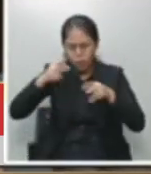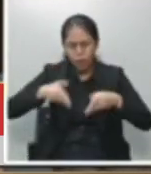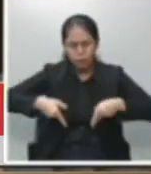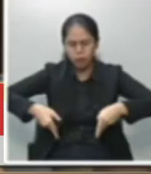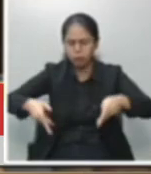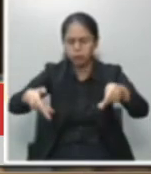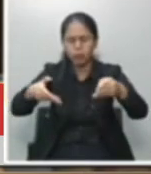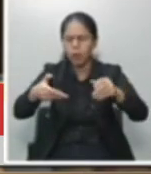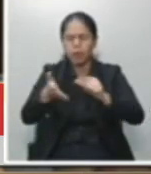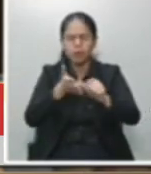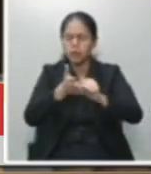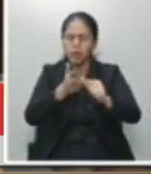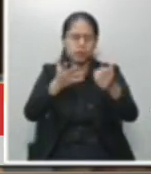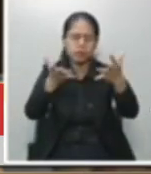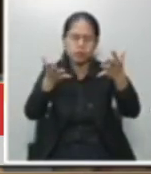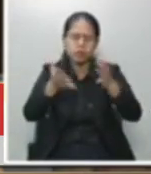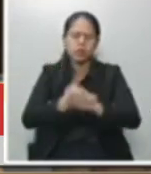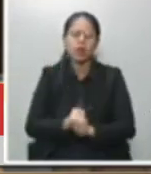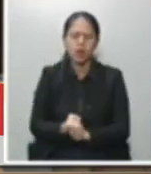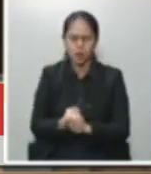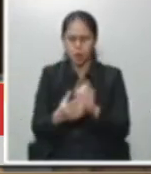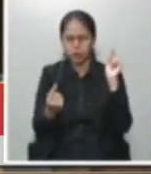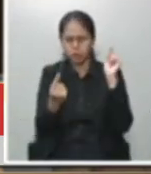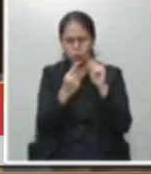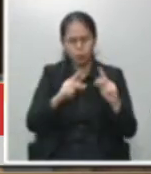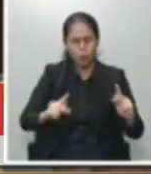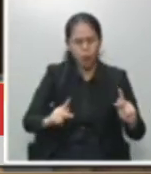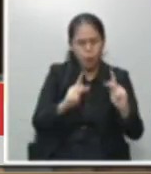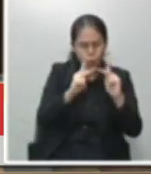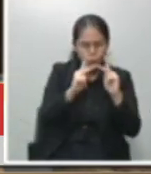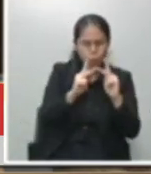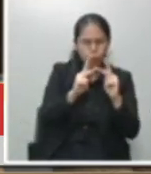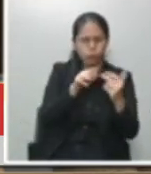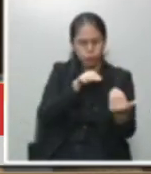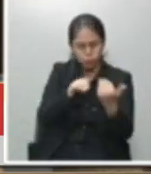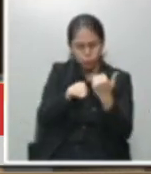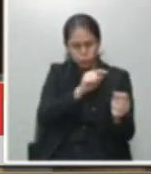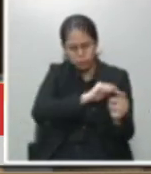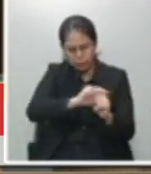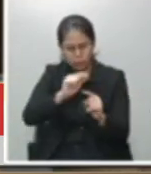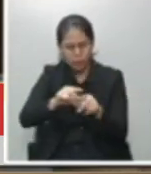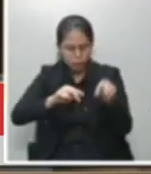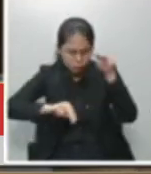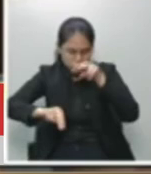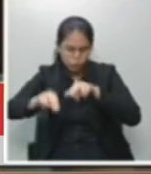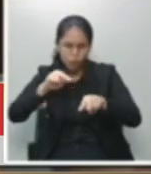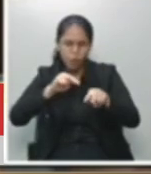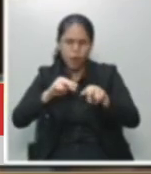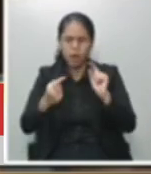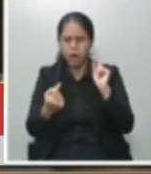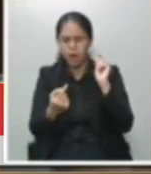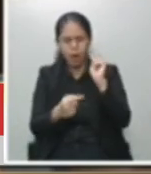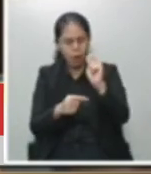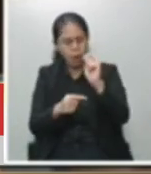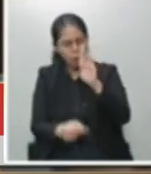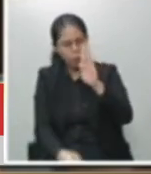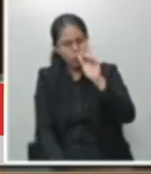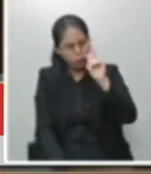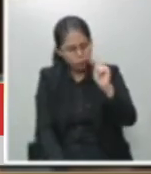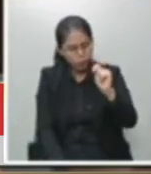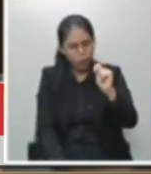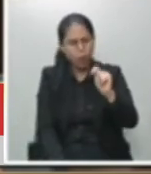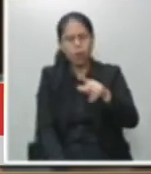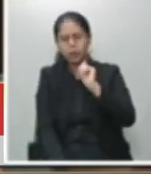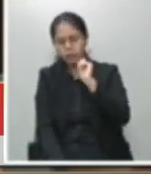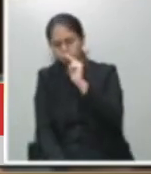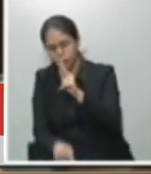นะฮะขอให้กรมทางหลวงและกรมทางหลวงชนบทและก็องค์การบริหารส่วนท้องถิ่นต่างๆเทศบาลที่เกี่ยวข้